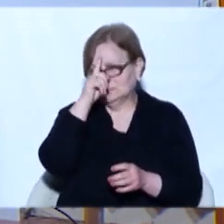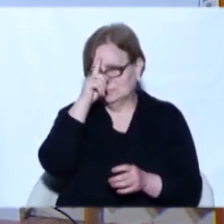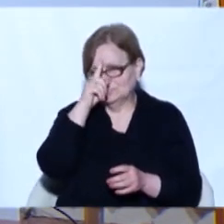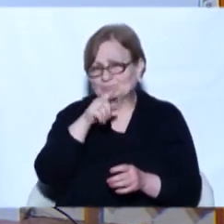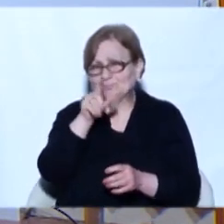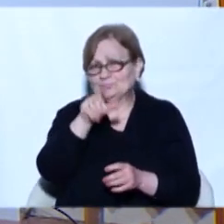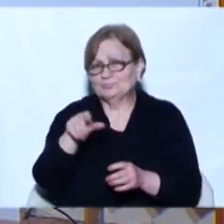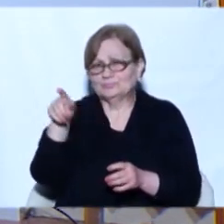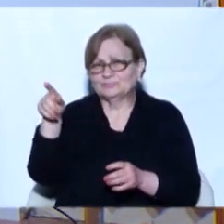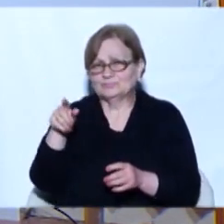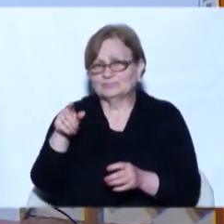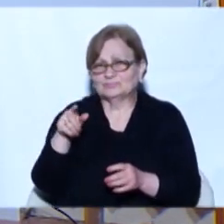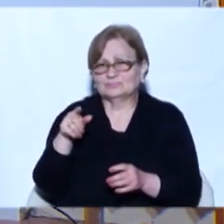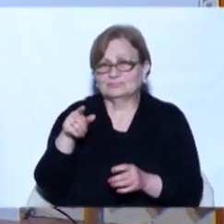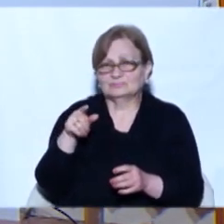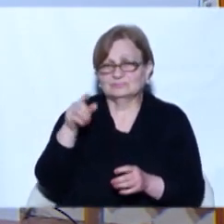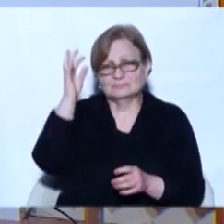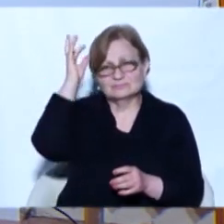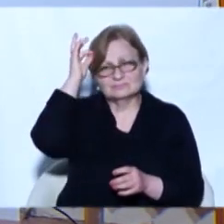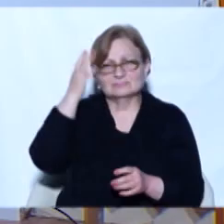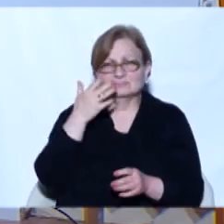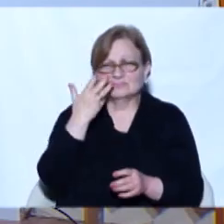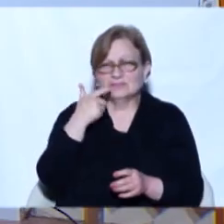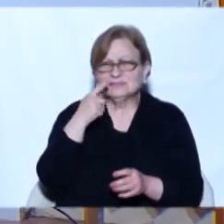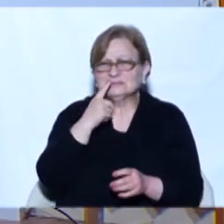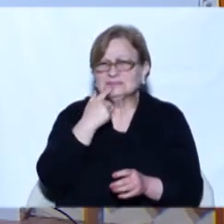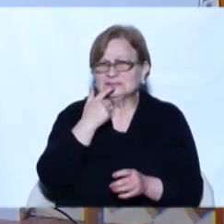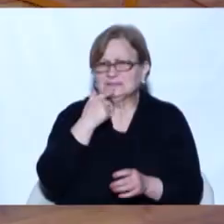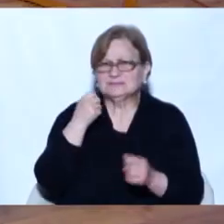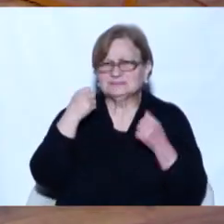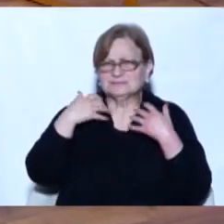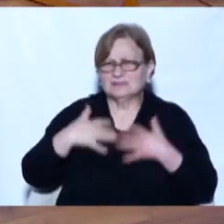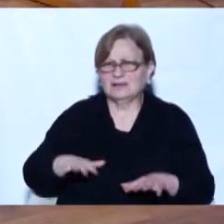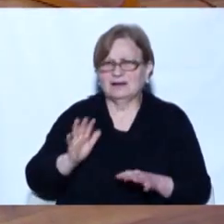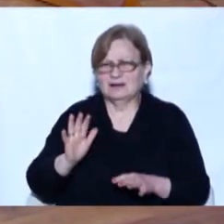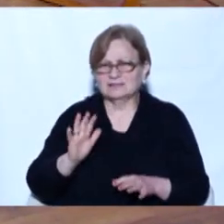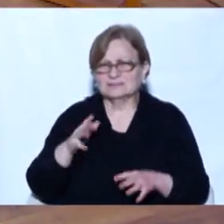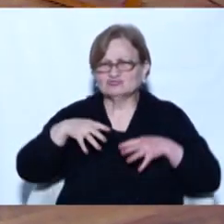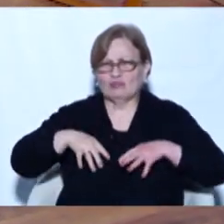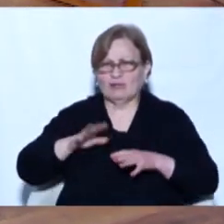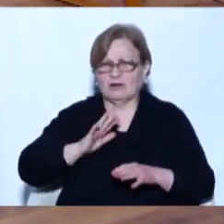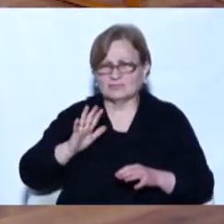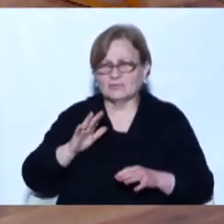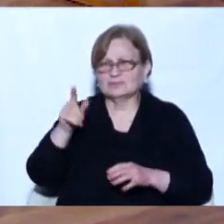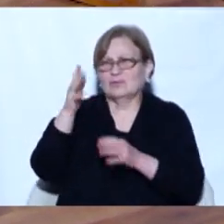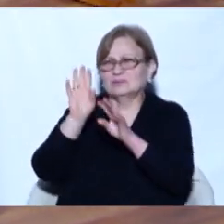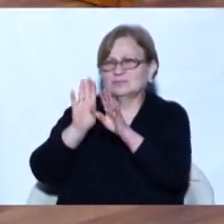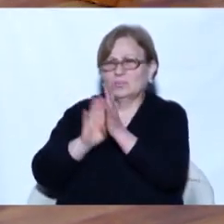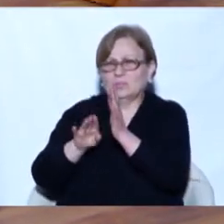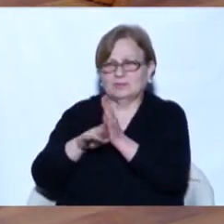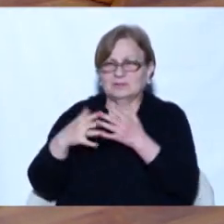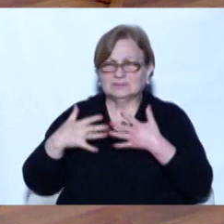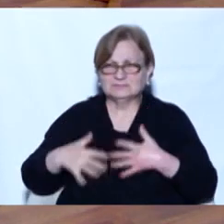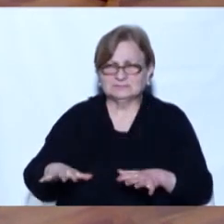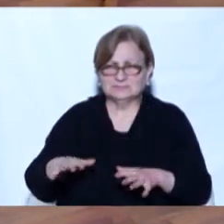ოლილესგან განსხვავებით მას ჟღალი ფერის ჩოხა არ ეცვა და ჭრელი სამოსი ეცვა, მაგრამ ისე გულში